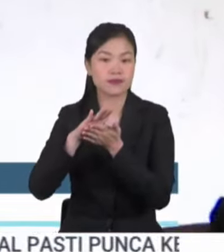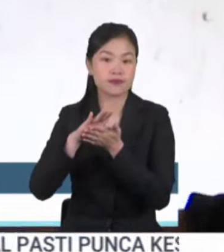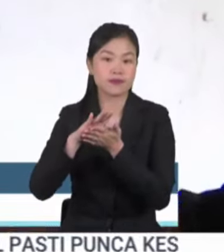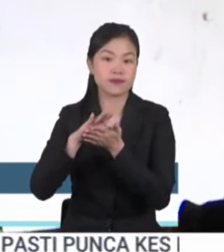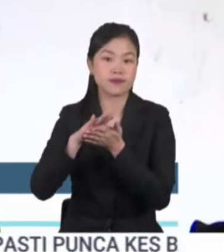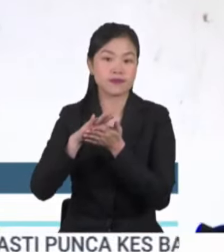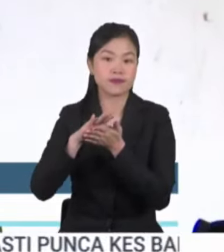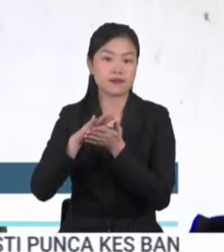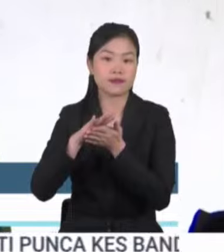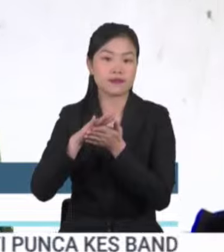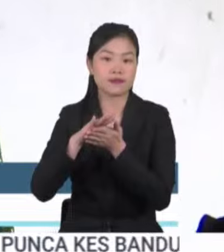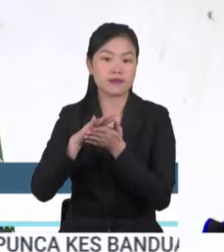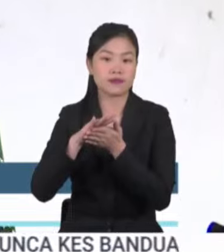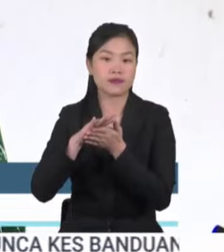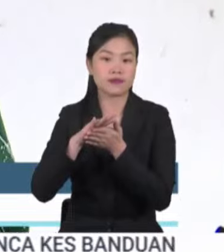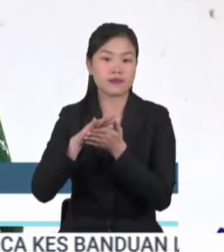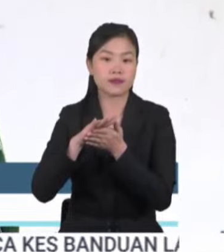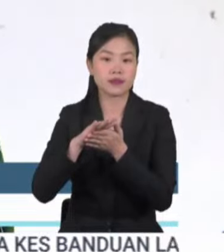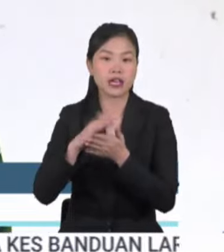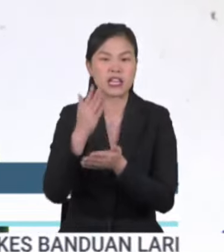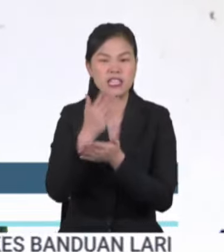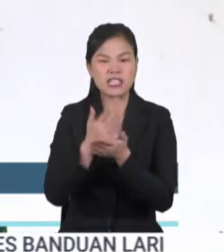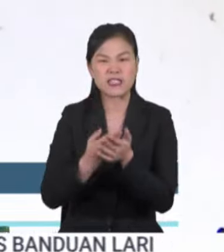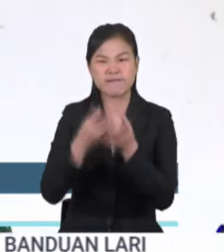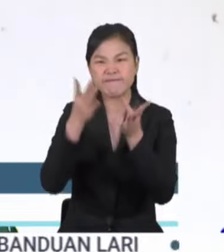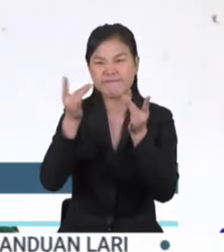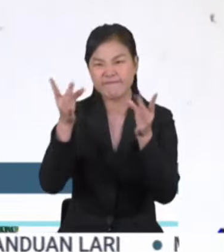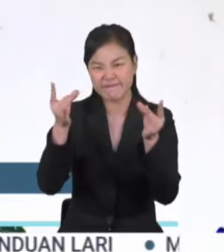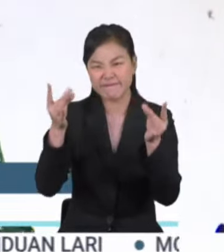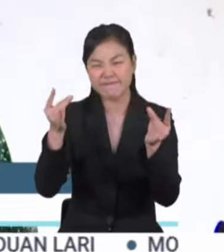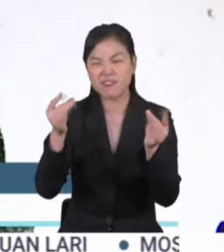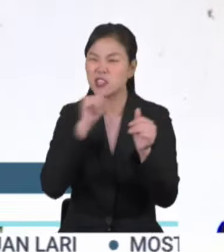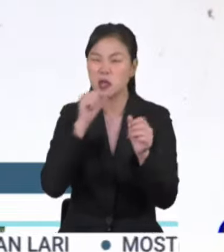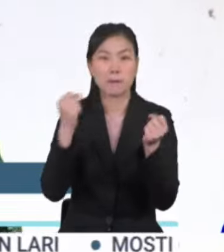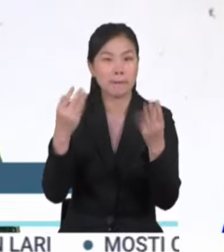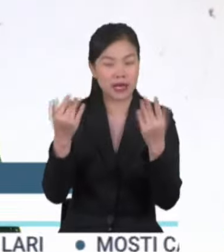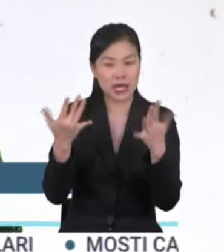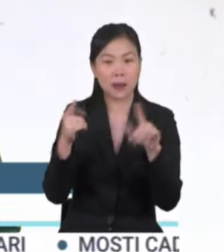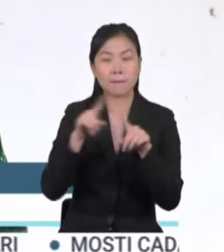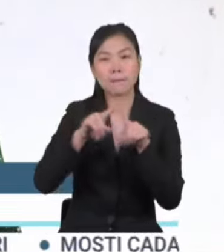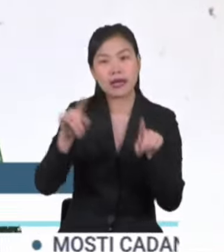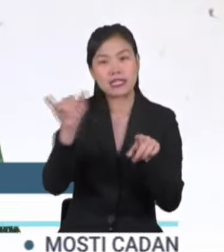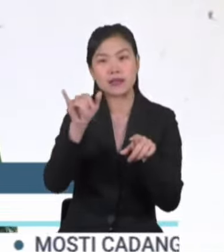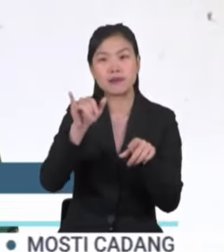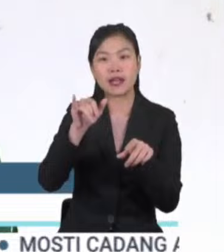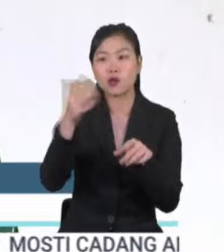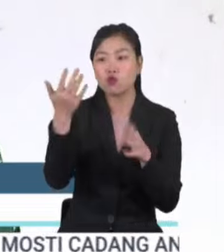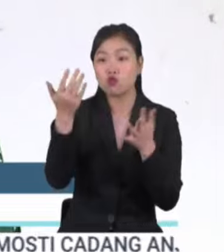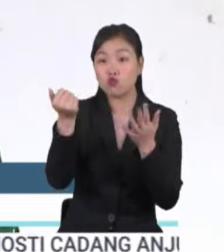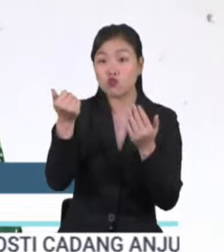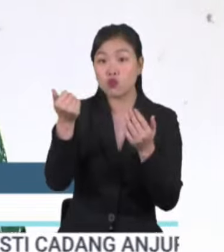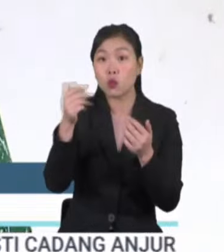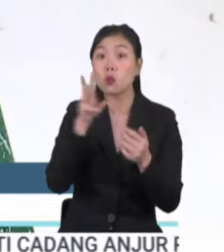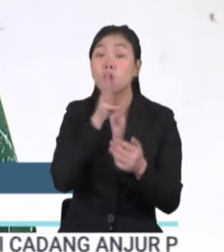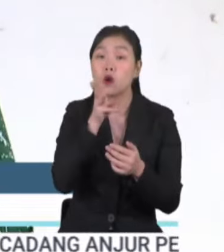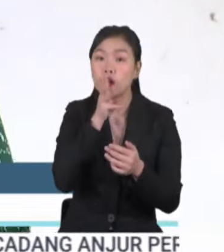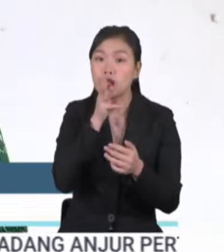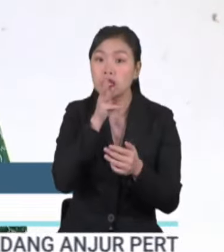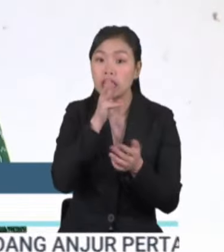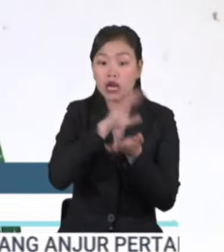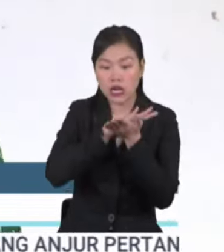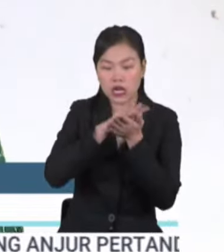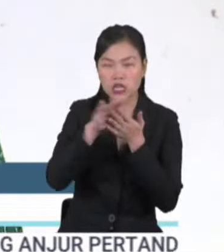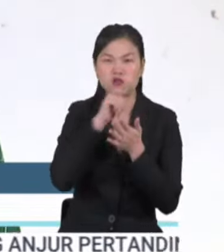Selut-selut. Selut-selut tu taklah banyak sangat selut. Ni macam orang kata ayat dia masuk tu jernih kali ni. Ayat tak